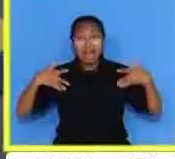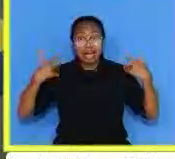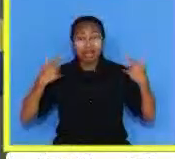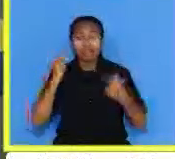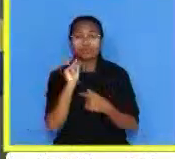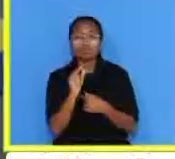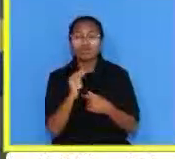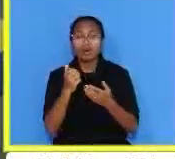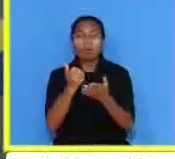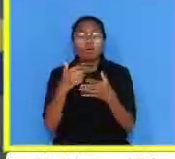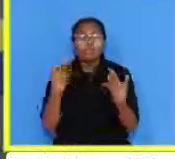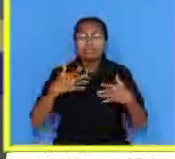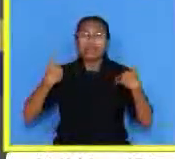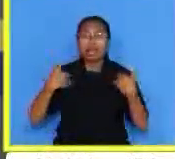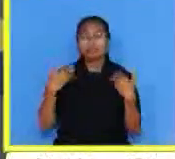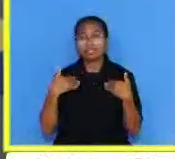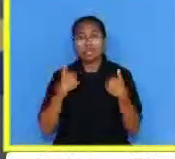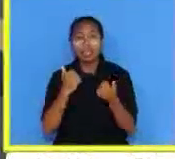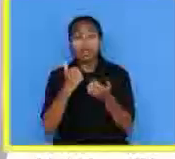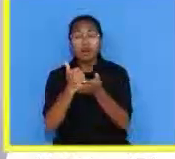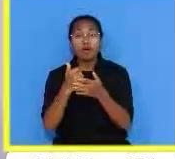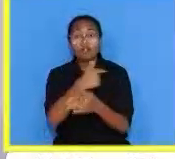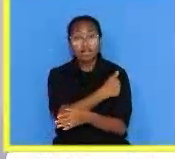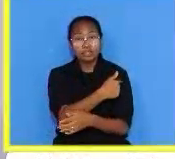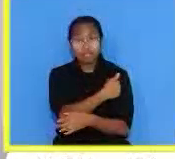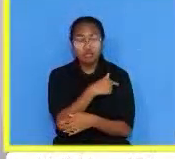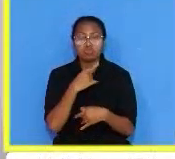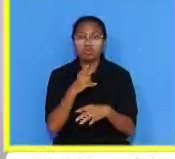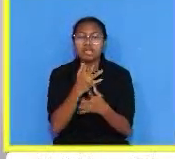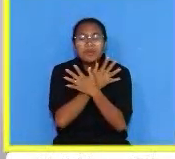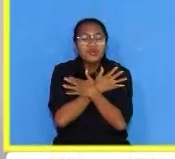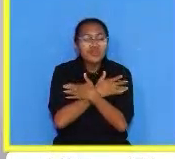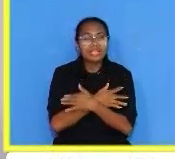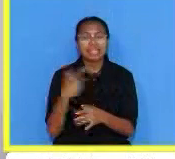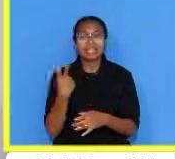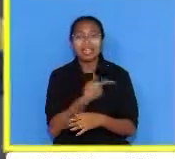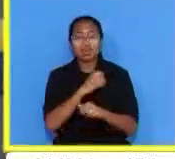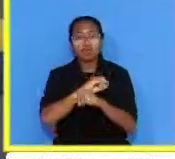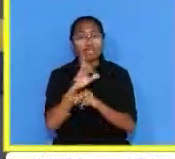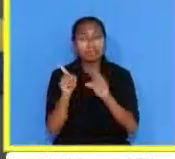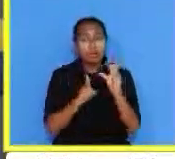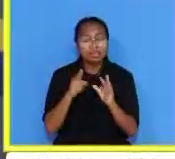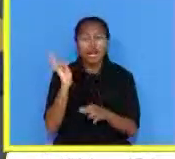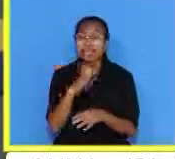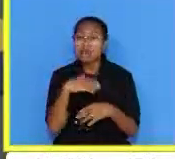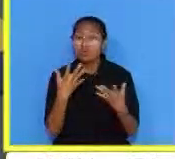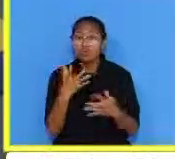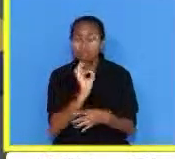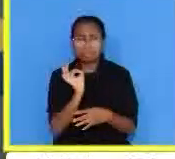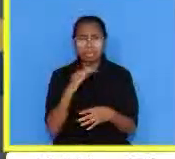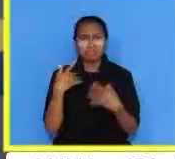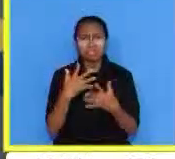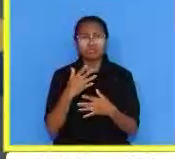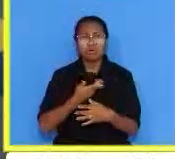bahwa oh ini ada vaksin bisa melindungi kita dari bahaya COVID-19, atau mungkin sebaliknya mereka malah tidak begitu